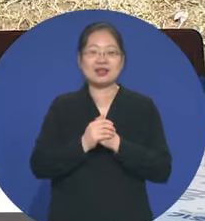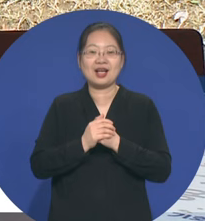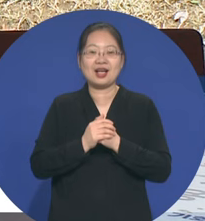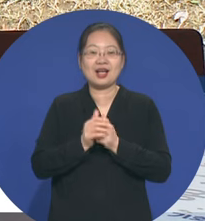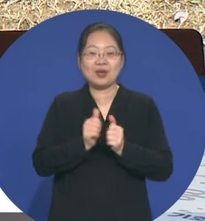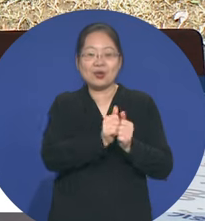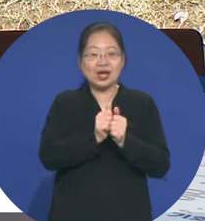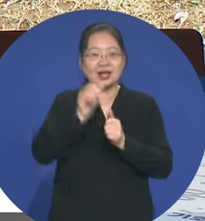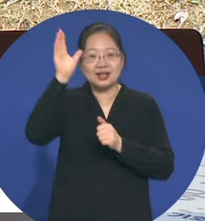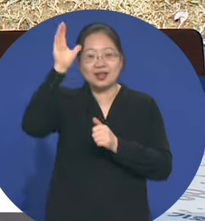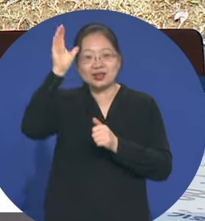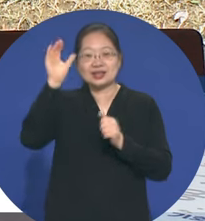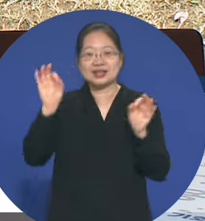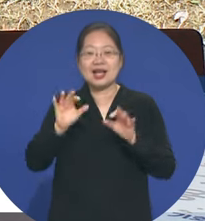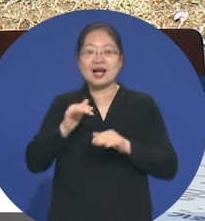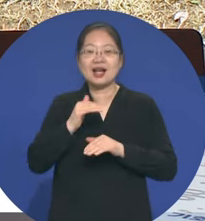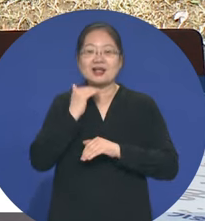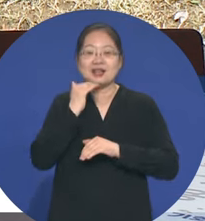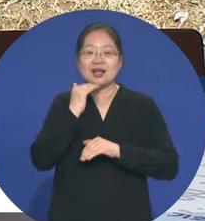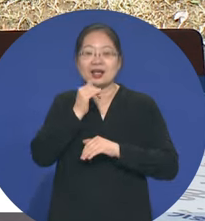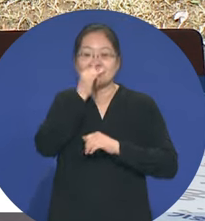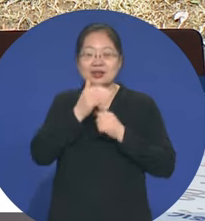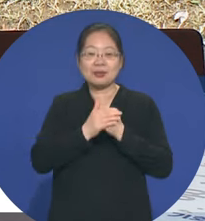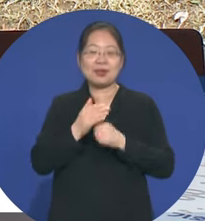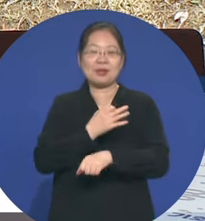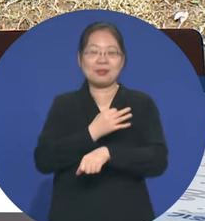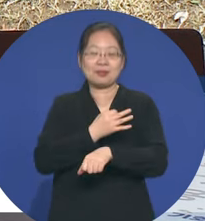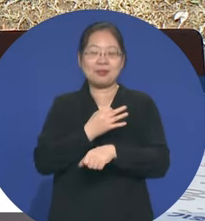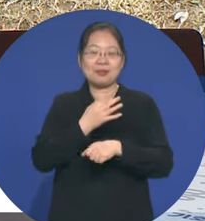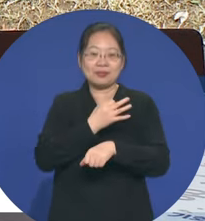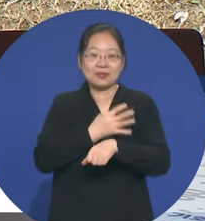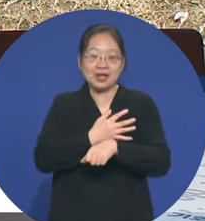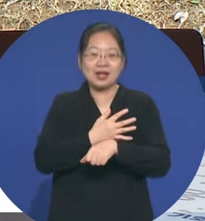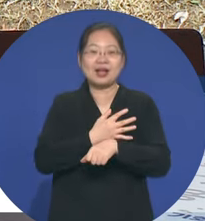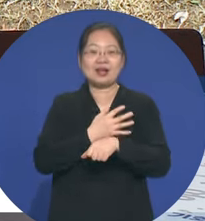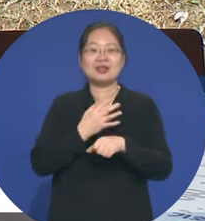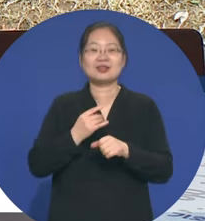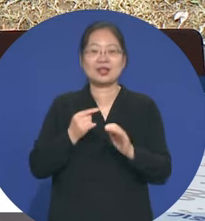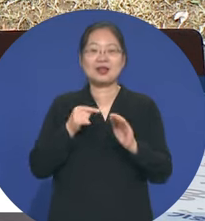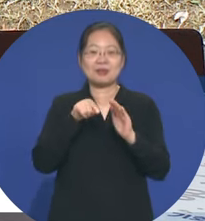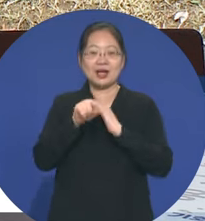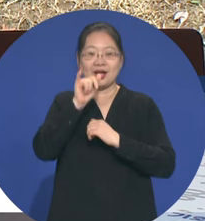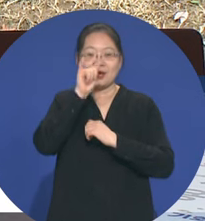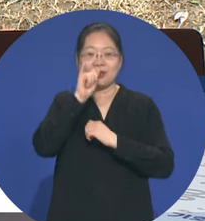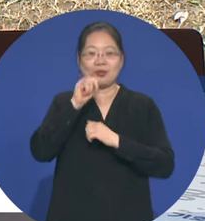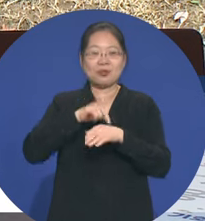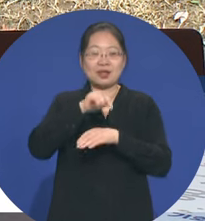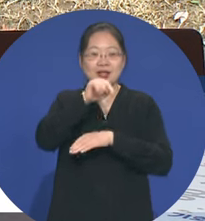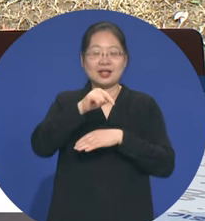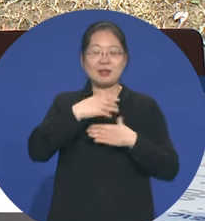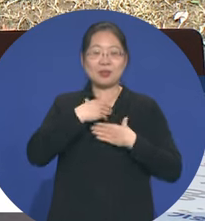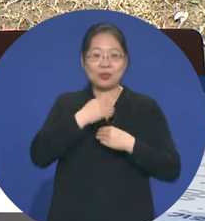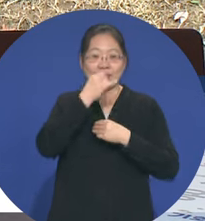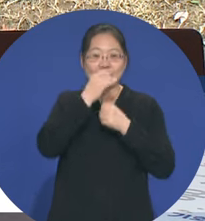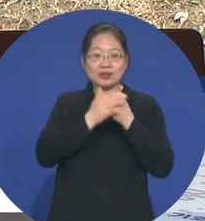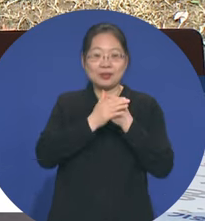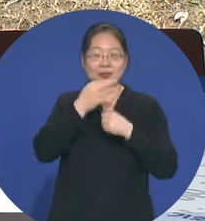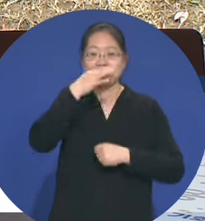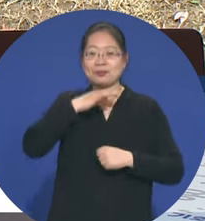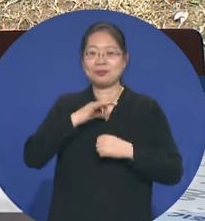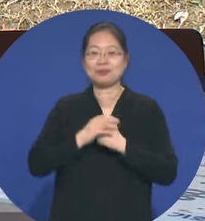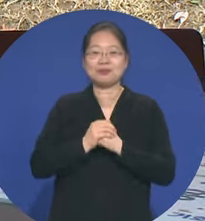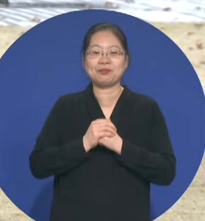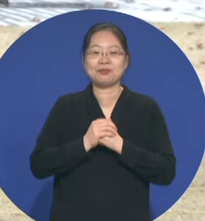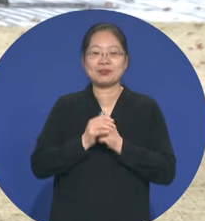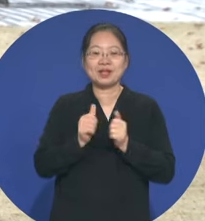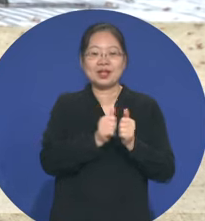있는 그런게 생겨 가지고 편하게 저도 이용하고 력도 편하게 밖에 있을 수 있어서 좋을